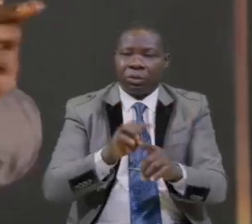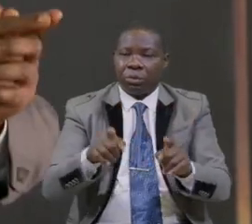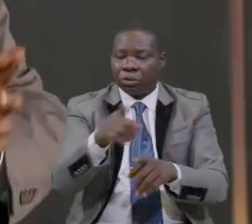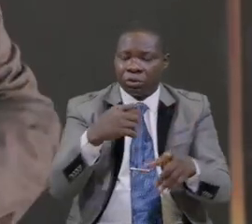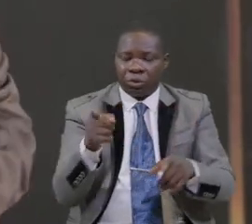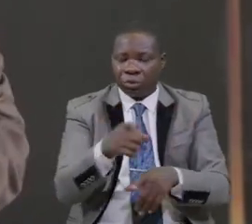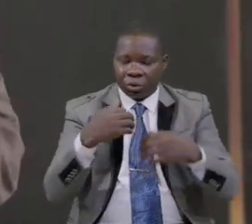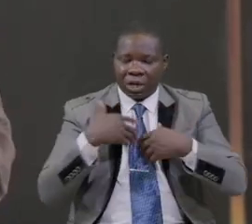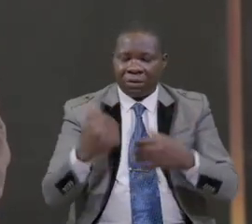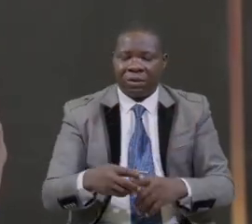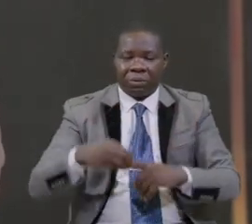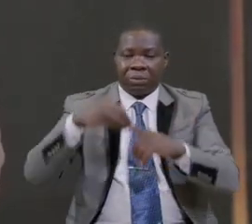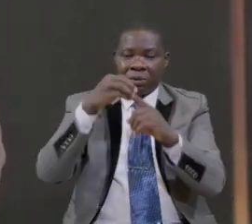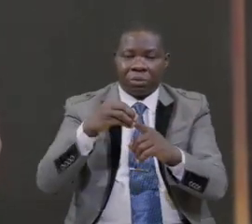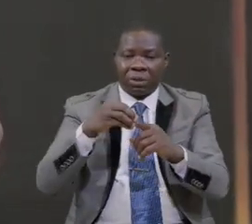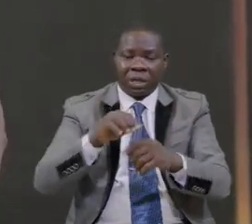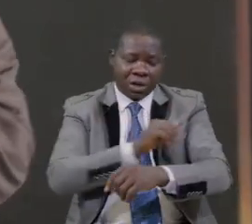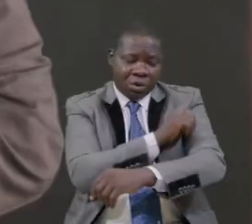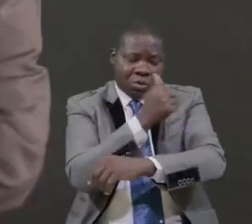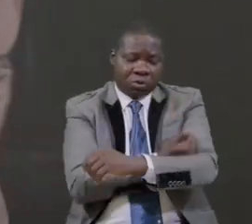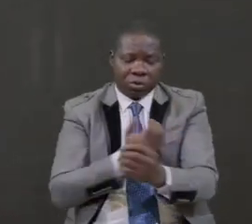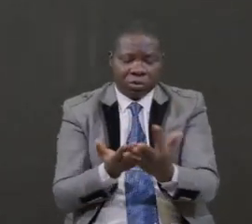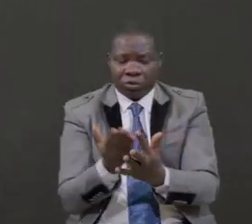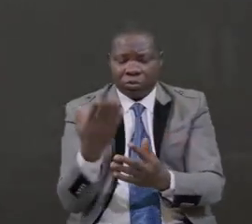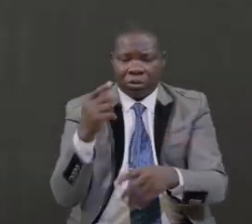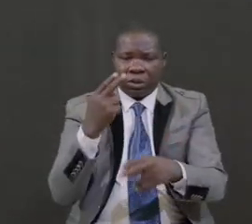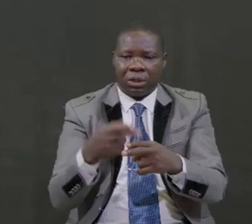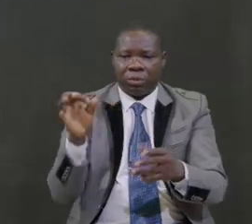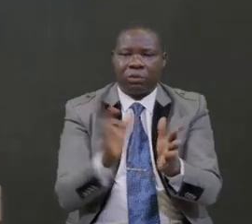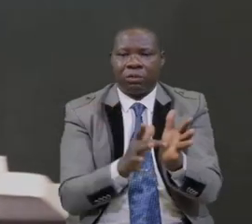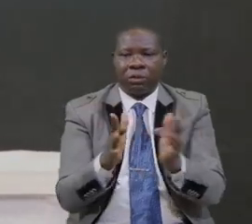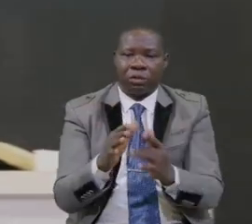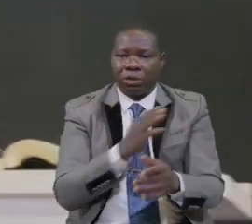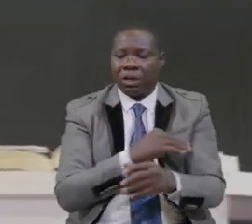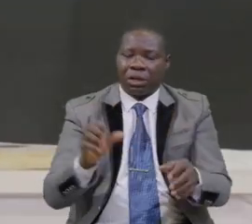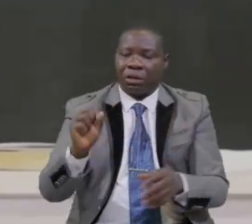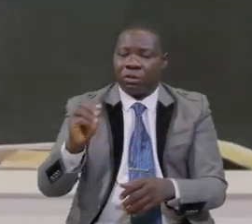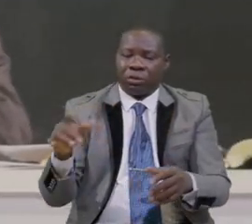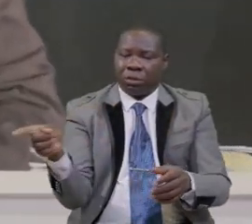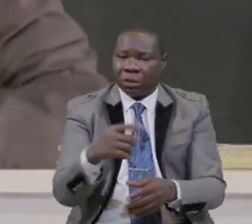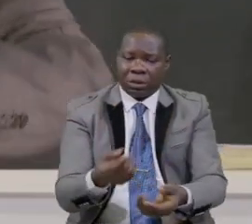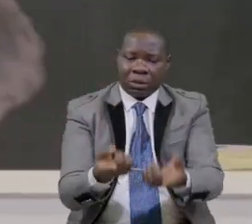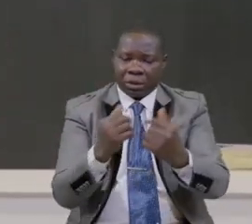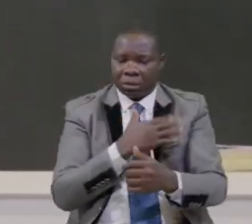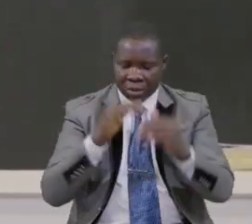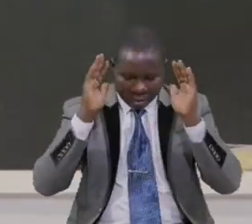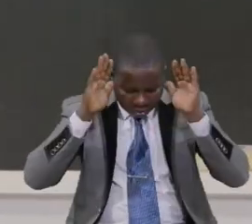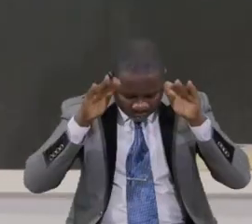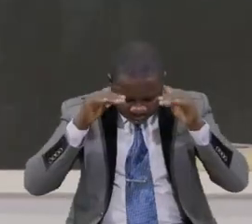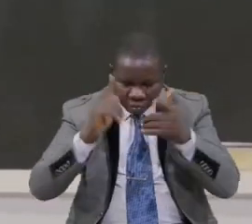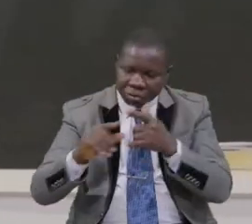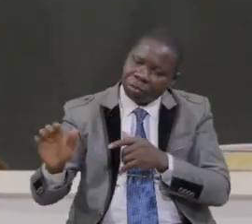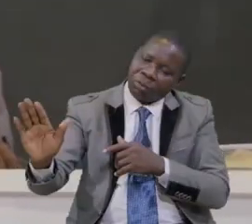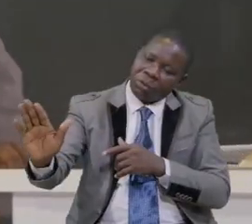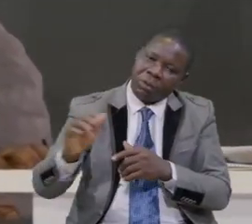une autorité particulière spéciale au travers du nom de Jésus. Alors, ils sont venus et ils ont fléchi devant lui. Ils